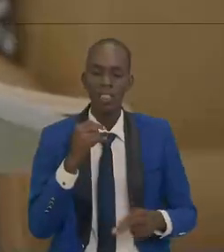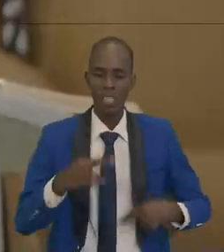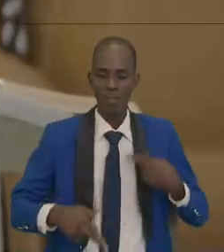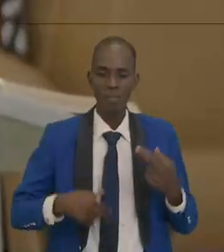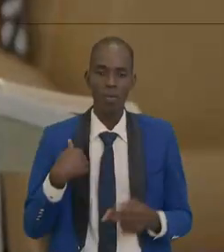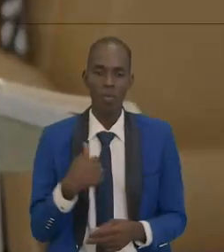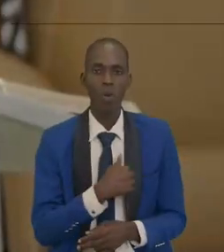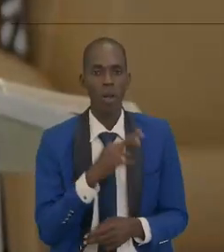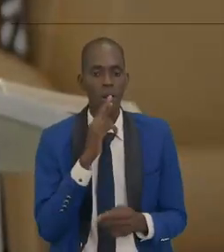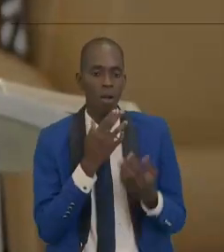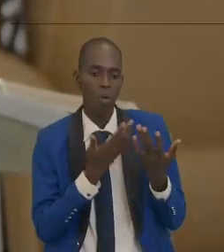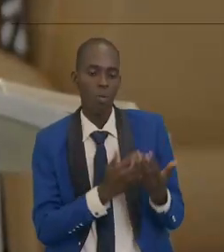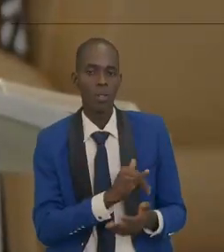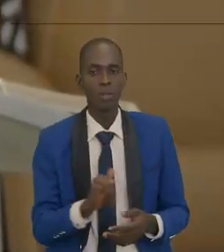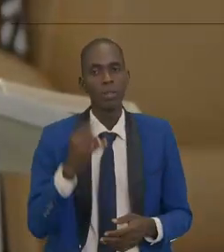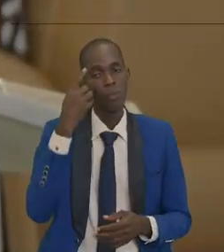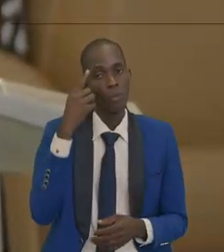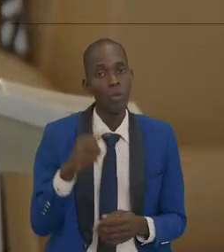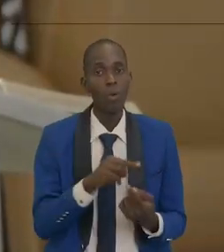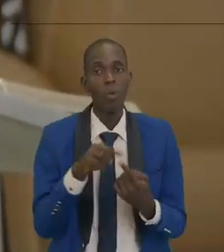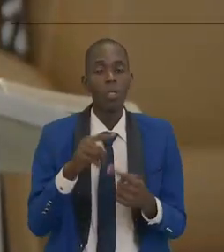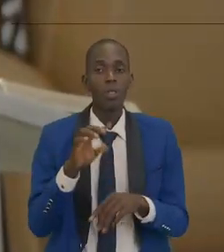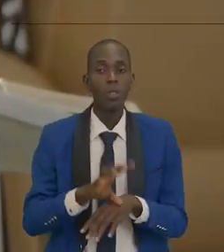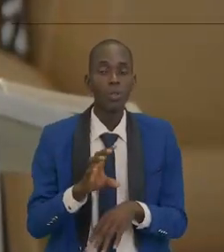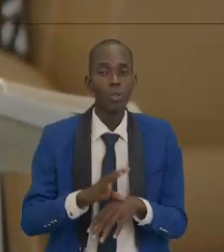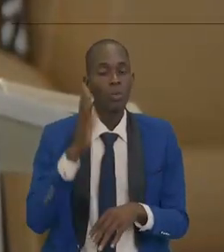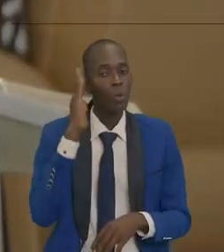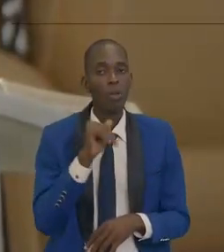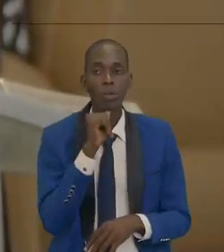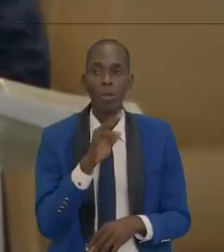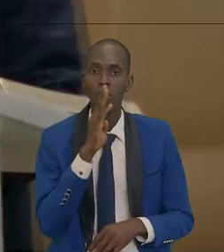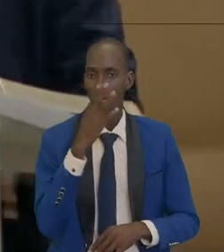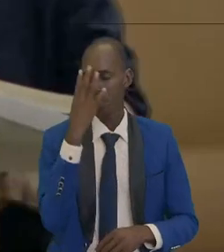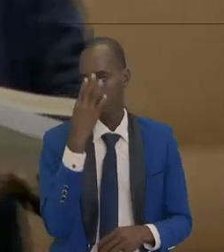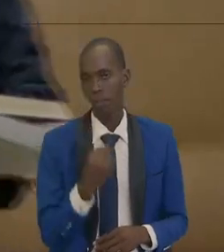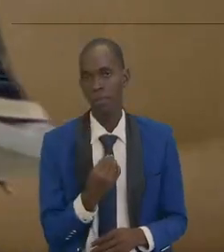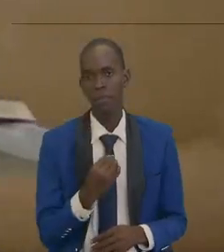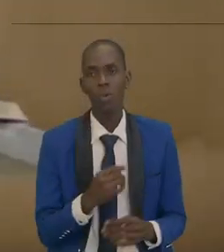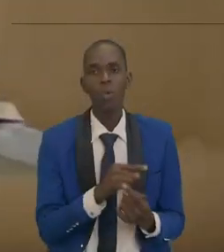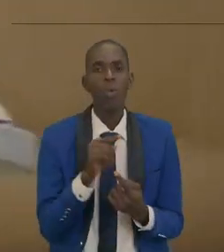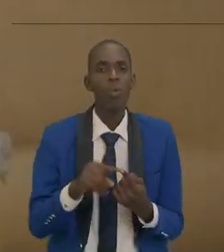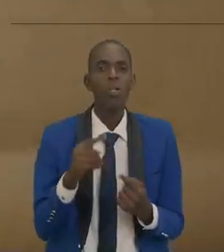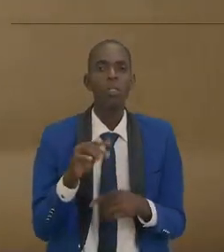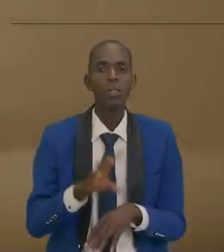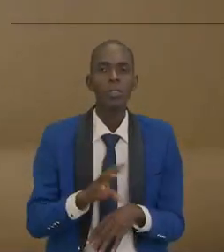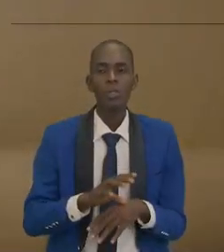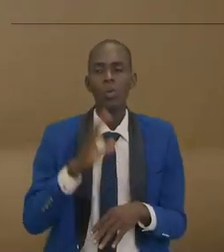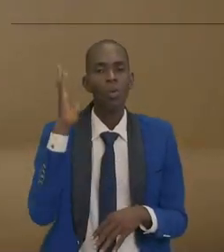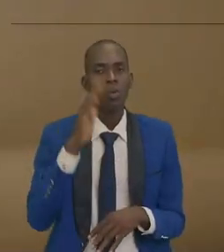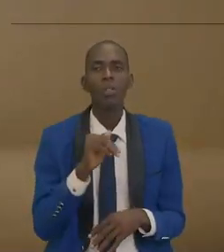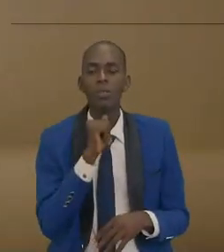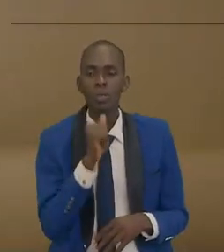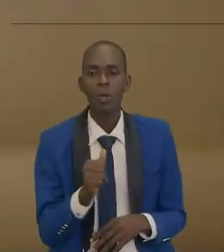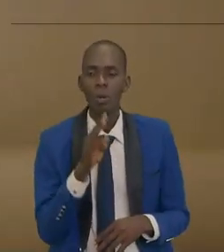nous attendons. Quand l'Église ne sera plus endormie, quand l'Église ne sera